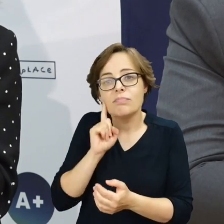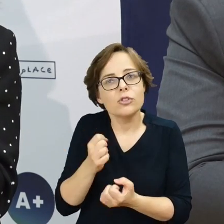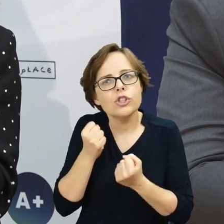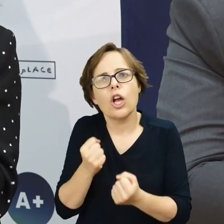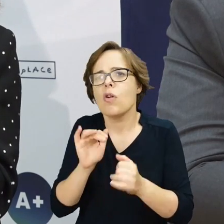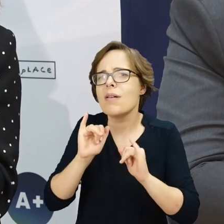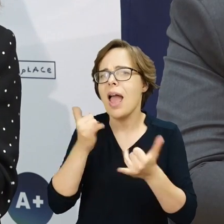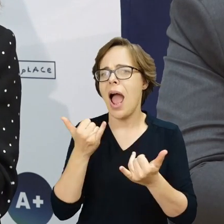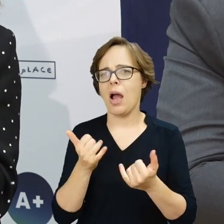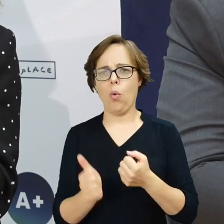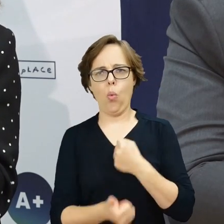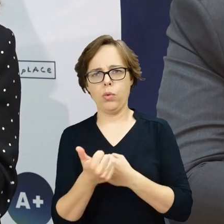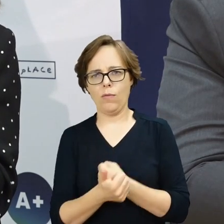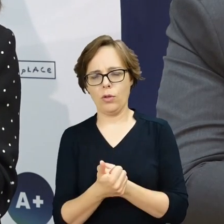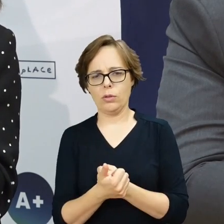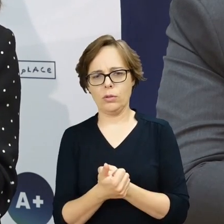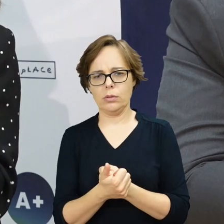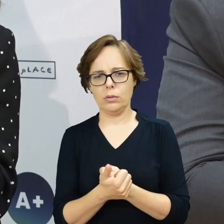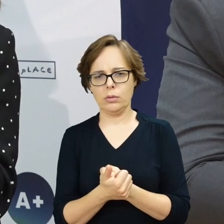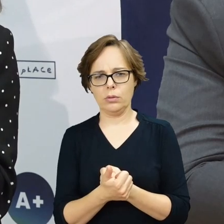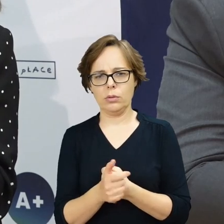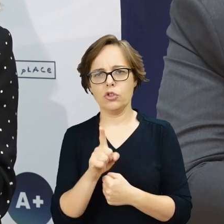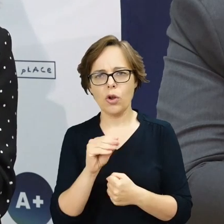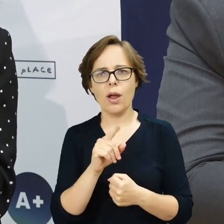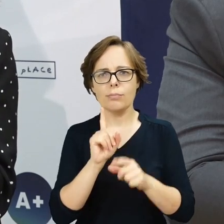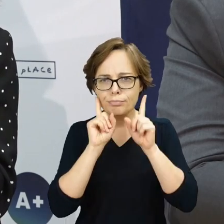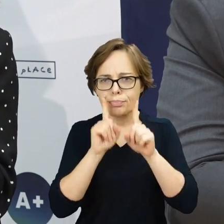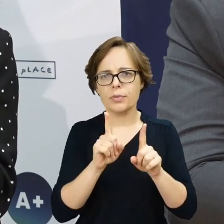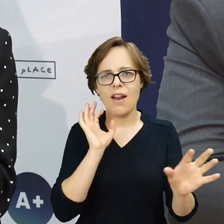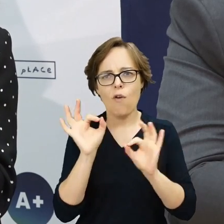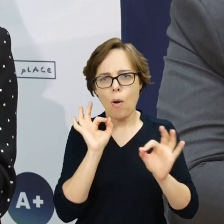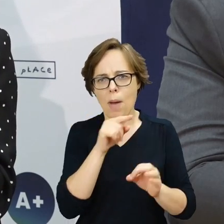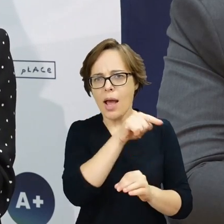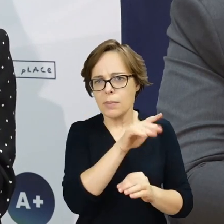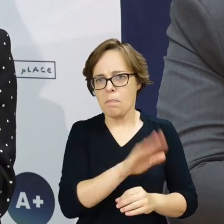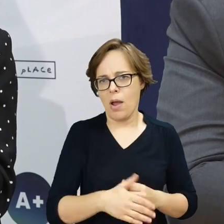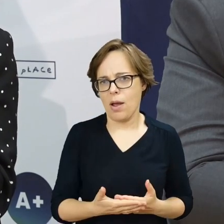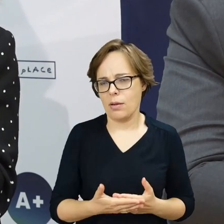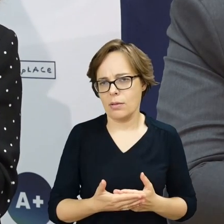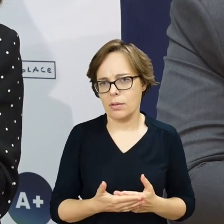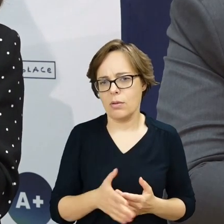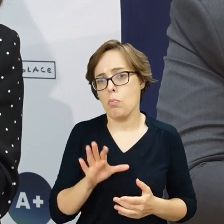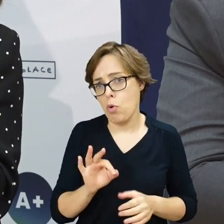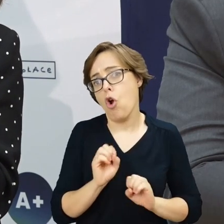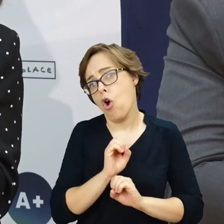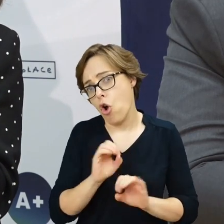to, że rzeczywiście taka informacja istnieje, bo my możemy sobie napisać oczywiście,